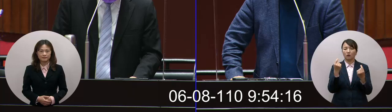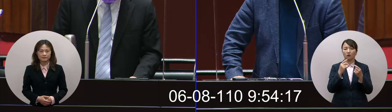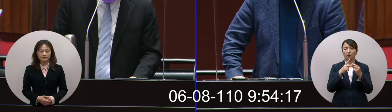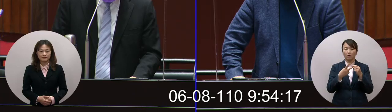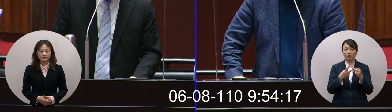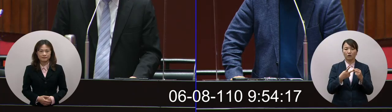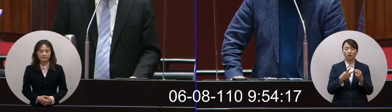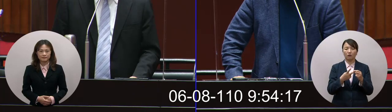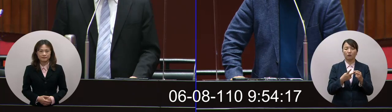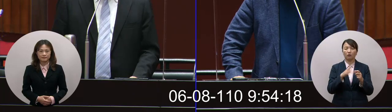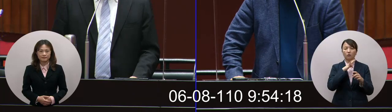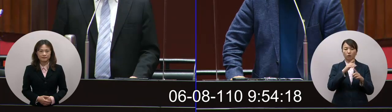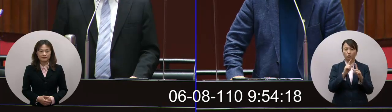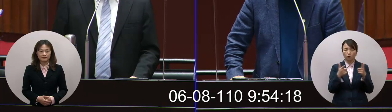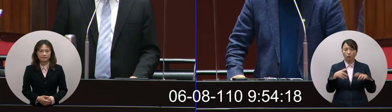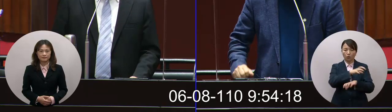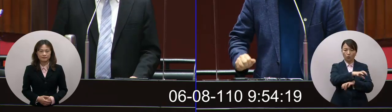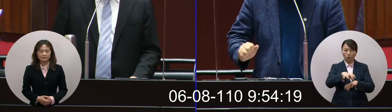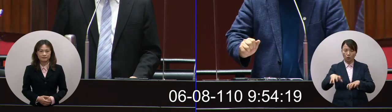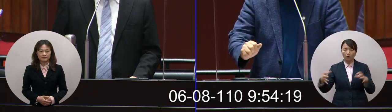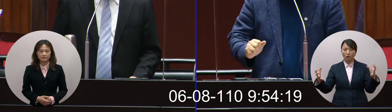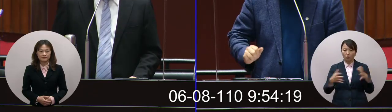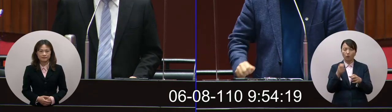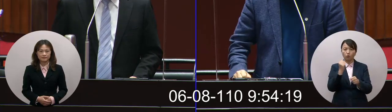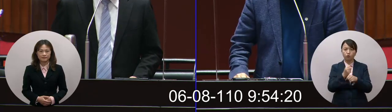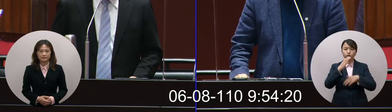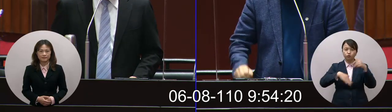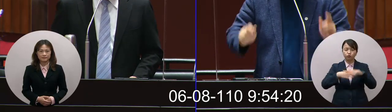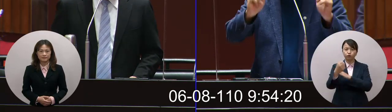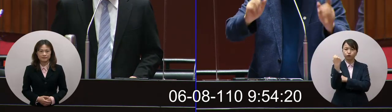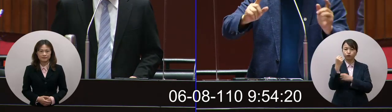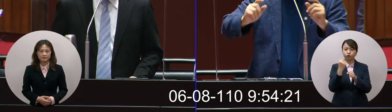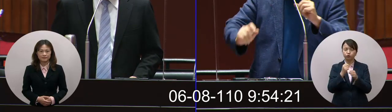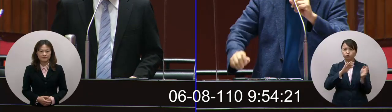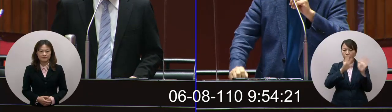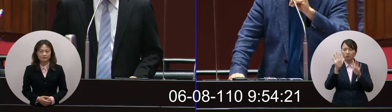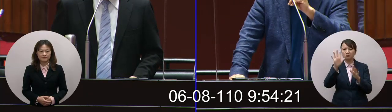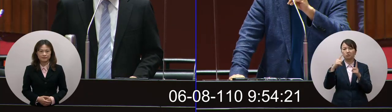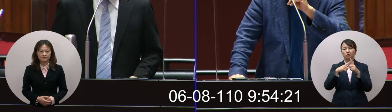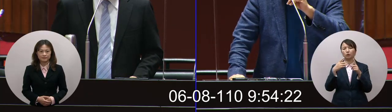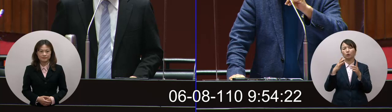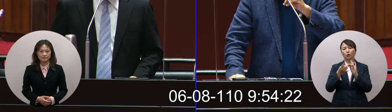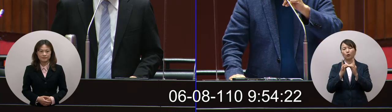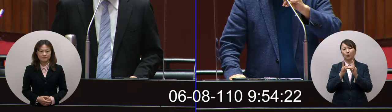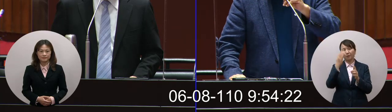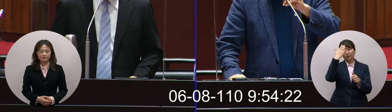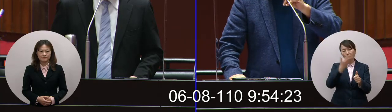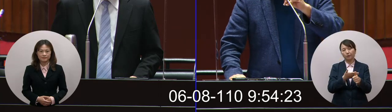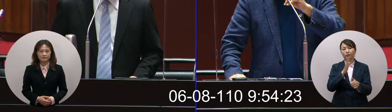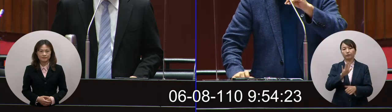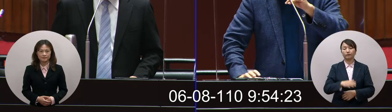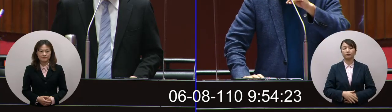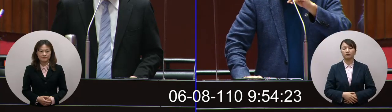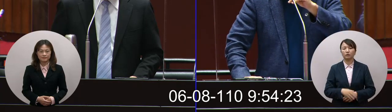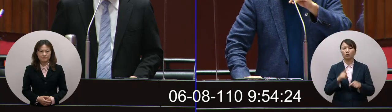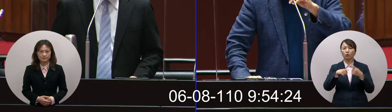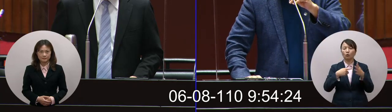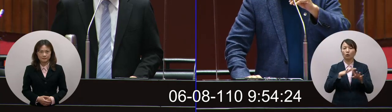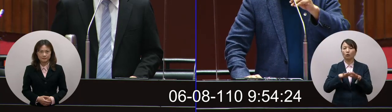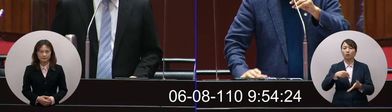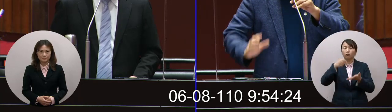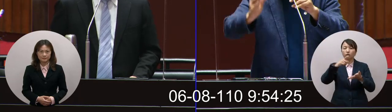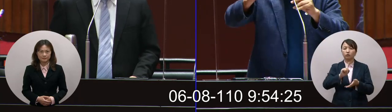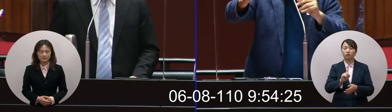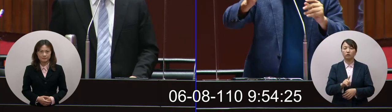一些各个单位大家一起在努力打拼的时候啊，就是有人在扯后腿。为什么本席这样